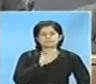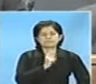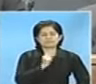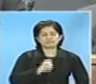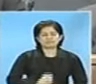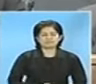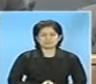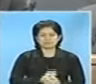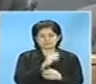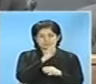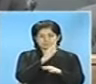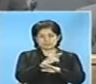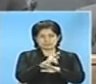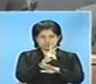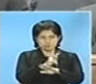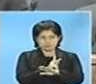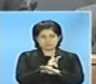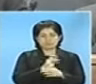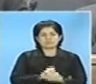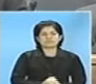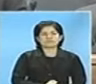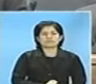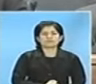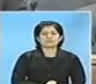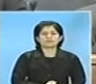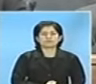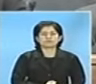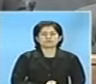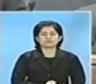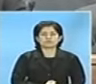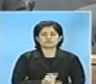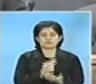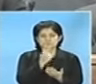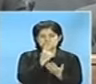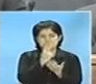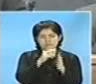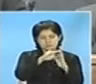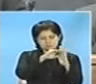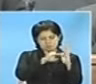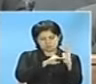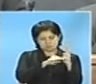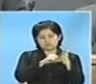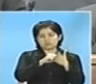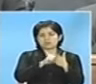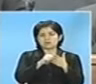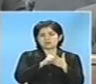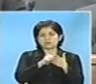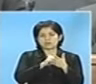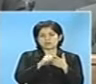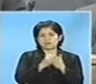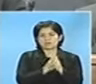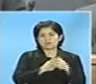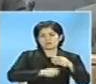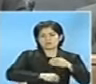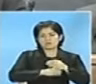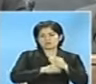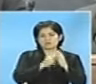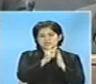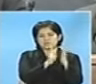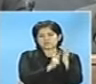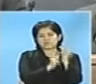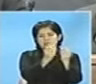ากท่านประธานรัฐสภาดูร่างแก้ไขเพิ่มเติมรัฐธรรมนูญทั้ง